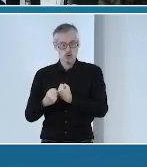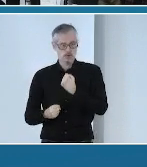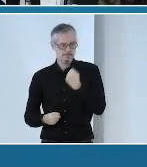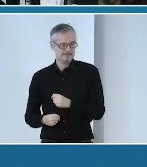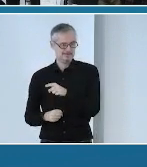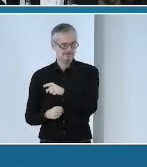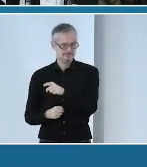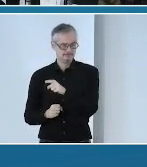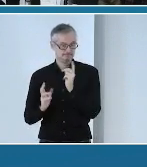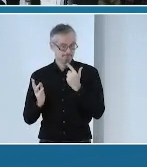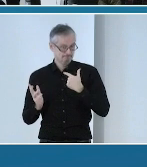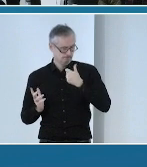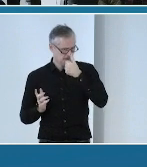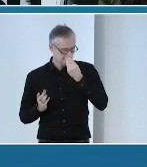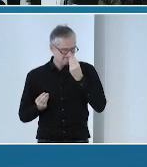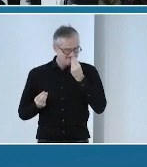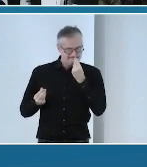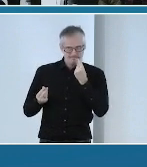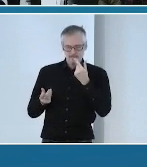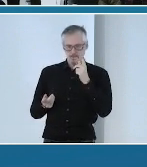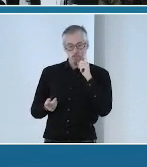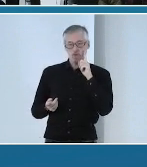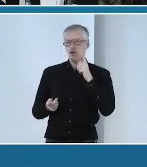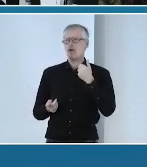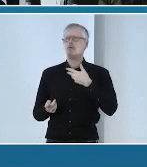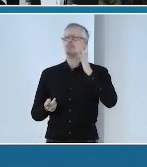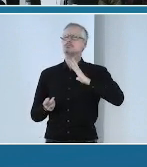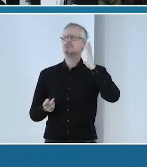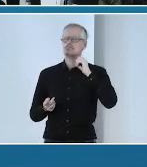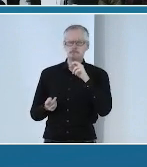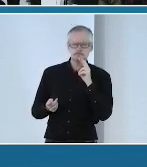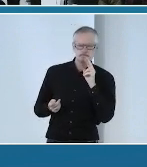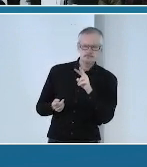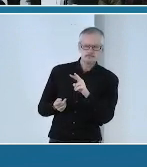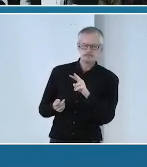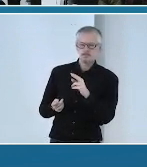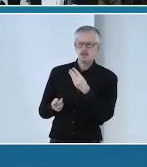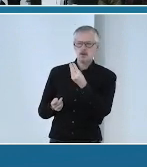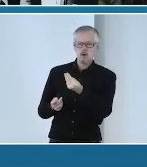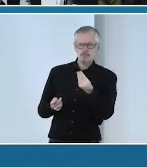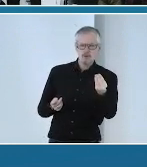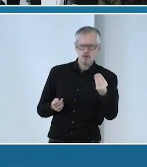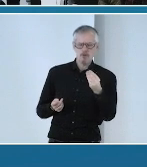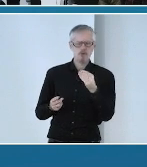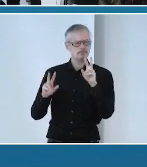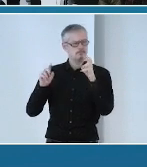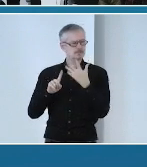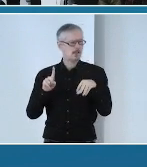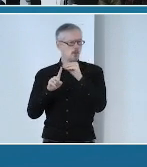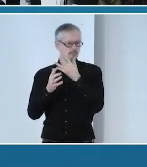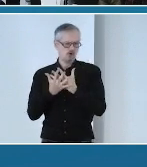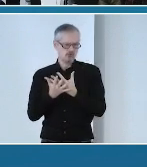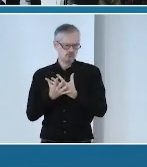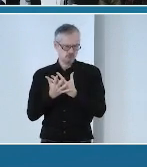cette intuition, ce sentiment m'est venu à partir des enfants atteints de syndrome Charge,